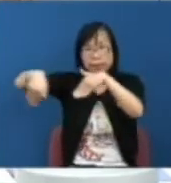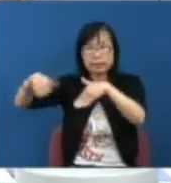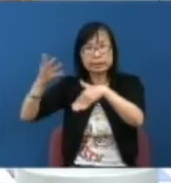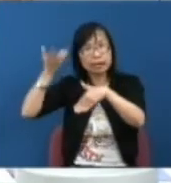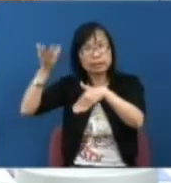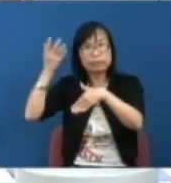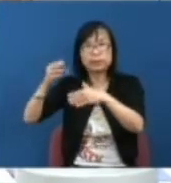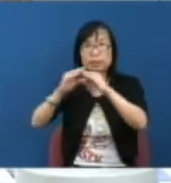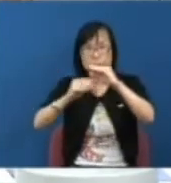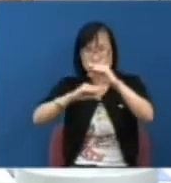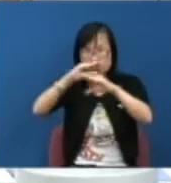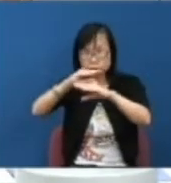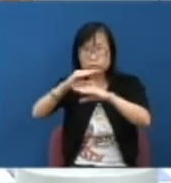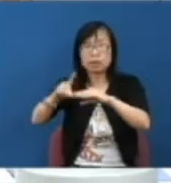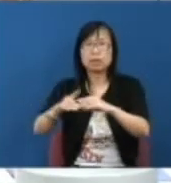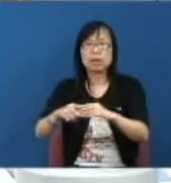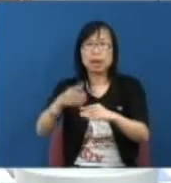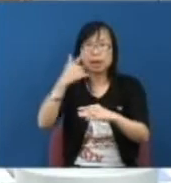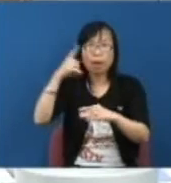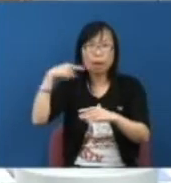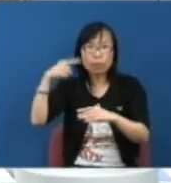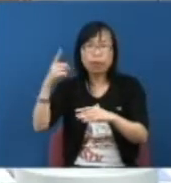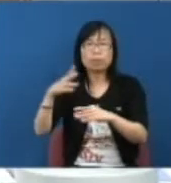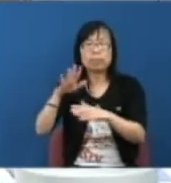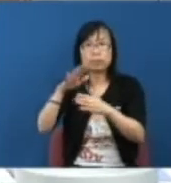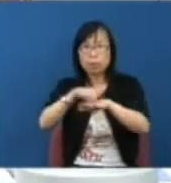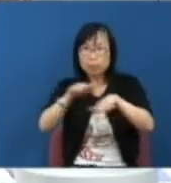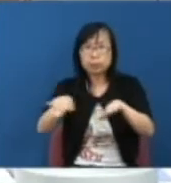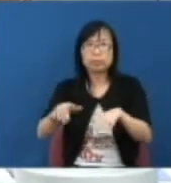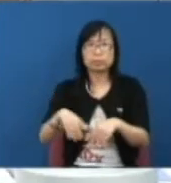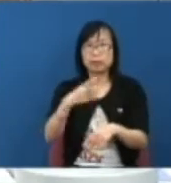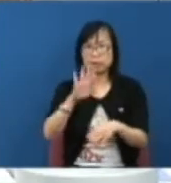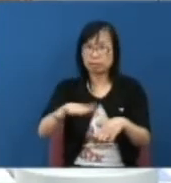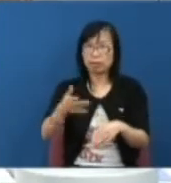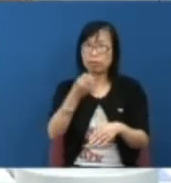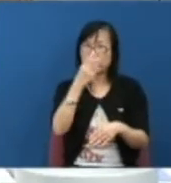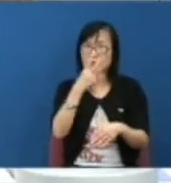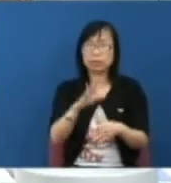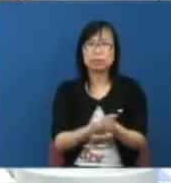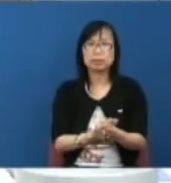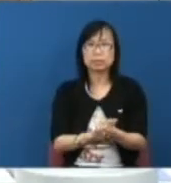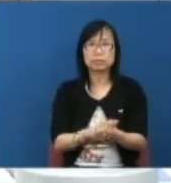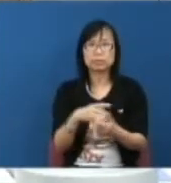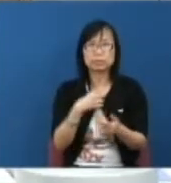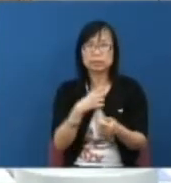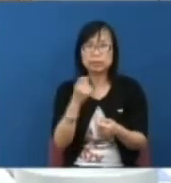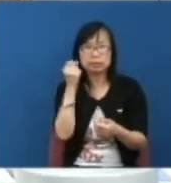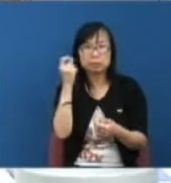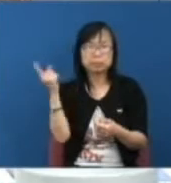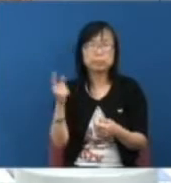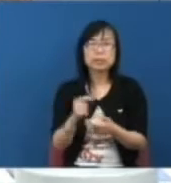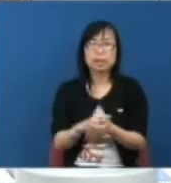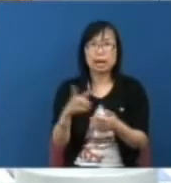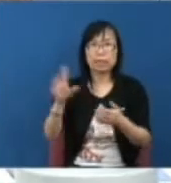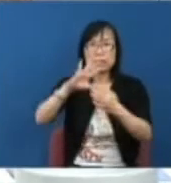好普及嘅，只不過喺香港咧就比較少去推行，即政府亦都冇一個 policy 或者其他嘢嘅 incentive 去推